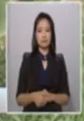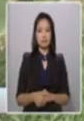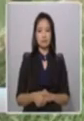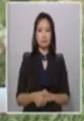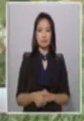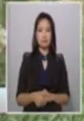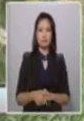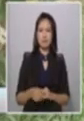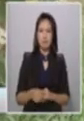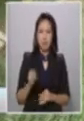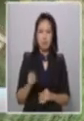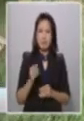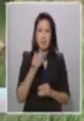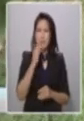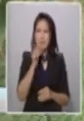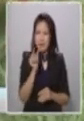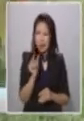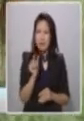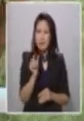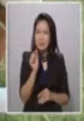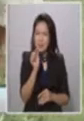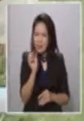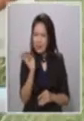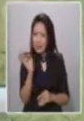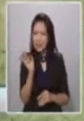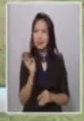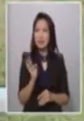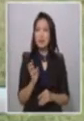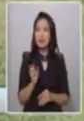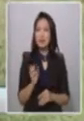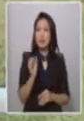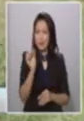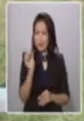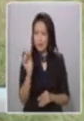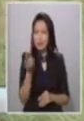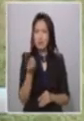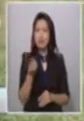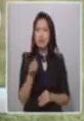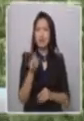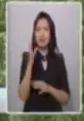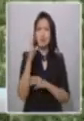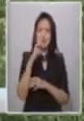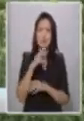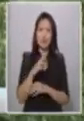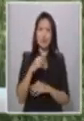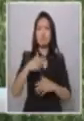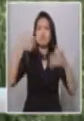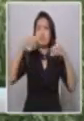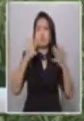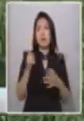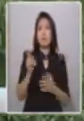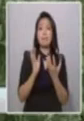พี่มันพริกอะไรทำไมเม็ดมันเล็กๆอย่างเงี้ย อ๋อพริกแกวบ้านจ้ะเนี่ย แต่มันเริ่มเหี่ยวแล้วนะพี่ ฝนไม่ตกเลยนะ อันนี้ผักสวนครัว